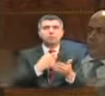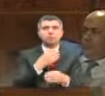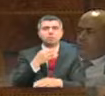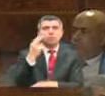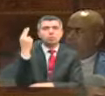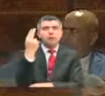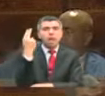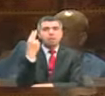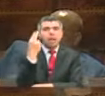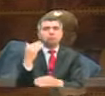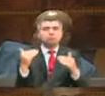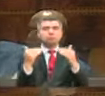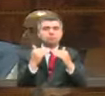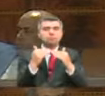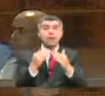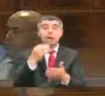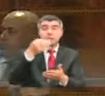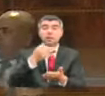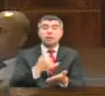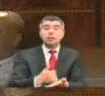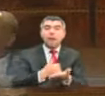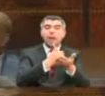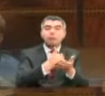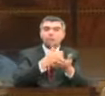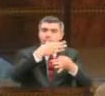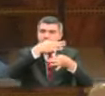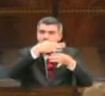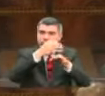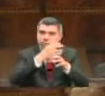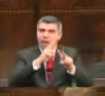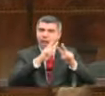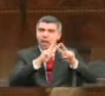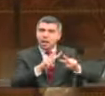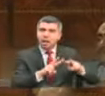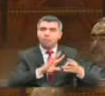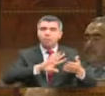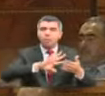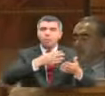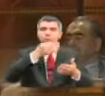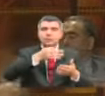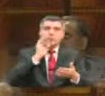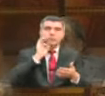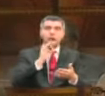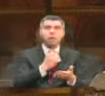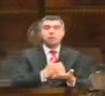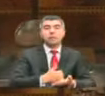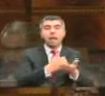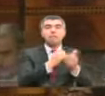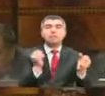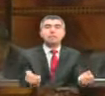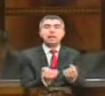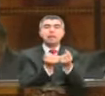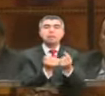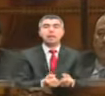العام. دعم البحث العلمي والرفع من مردوديته وربطه بأهداف التنمية الشاملة.